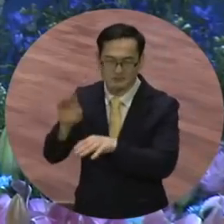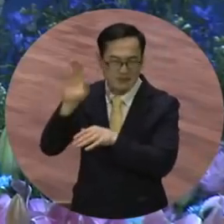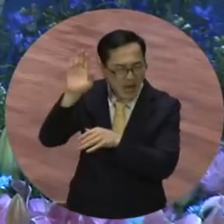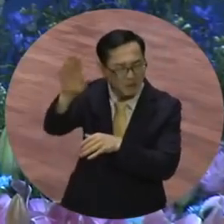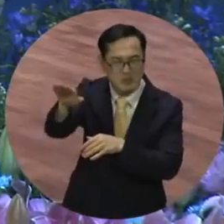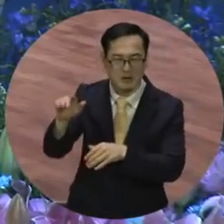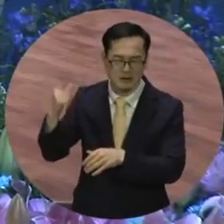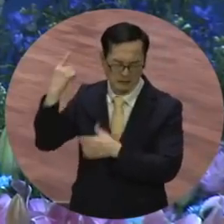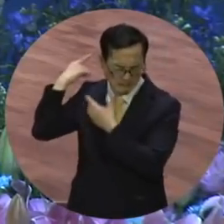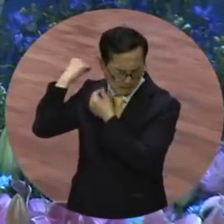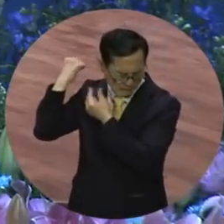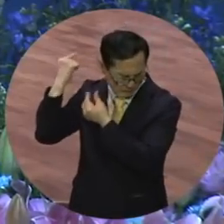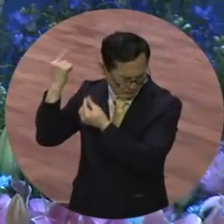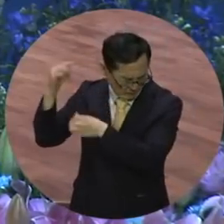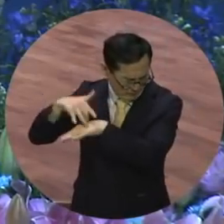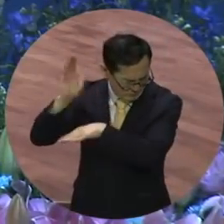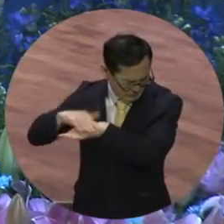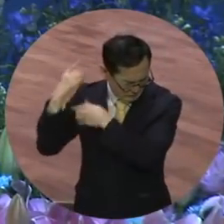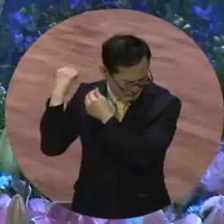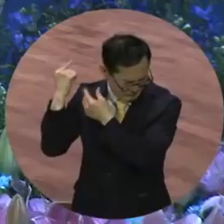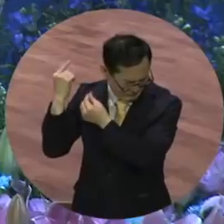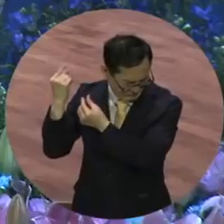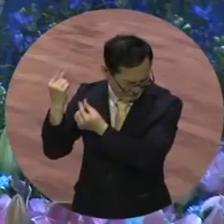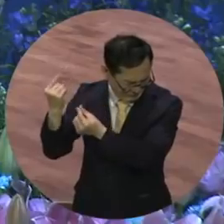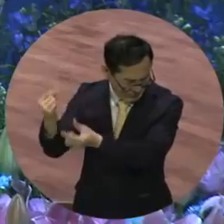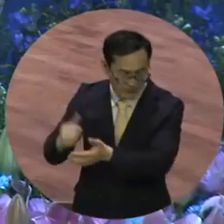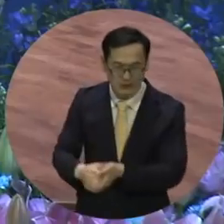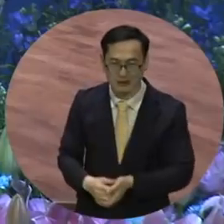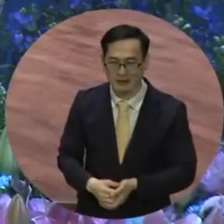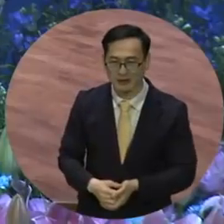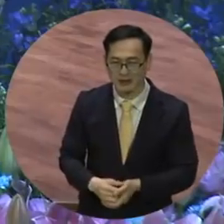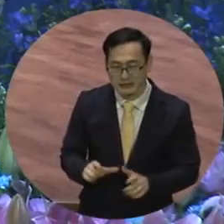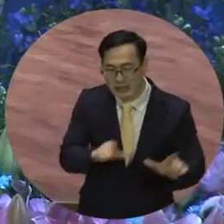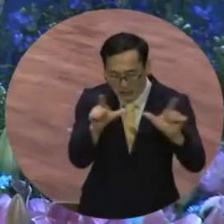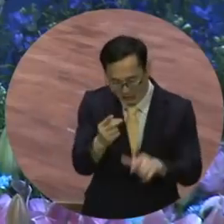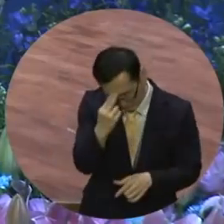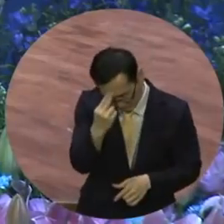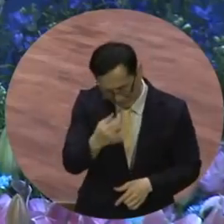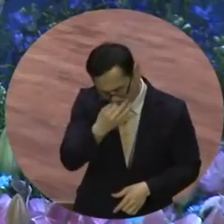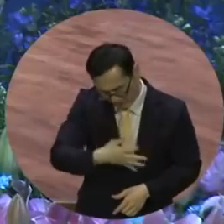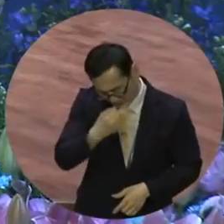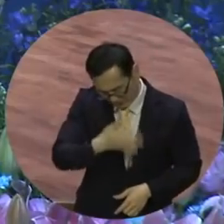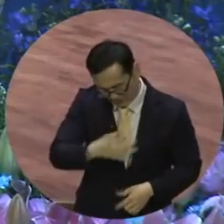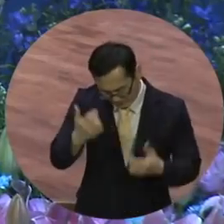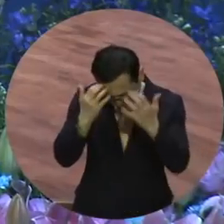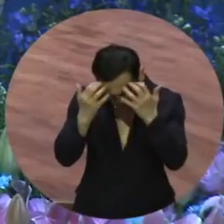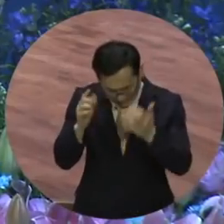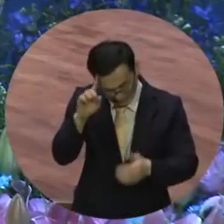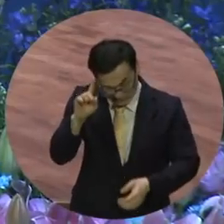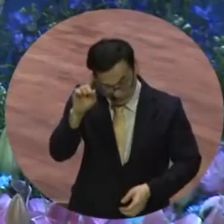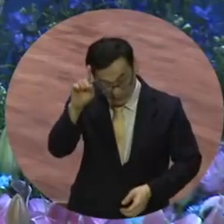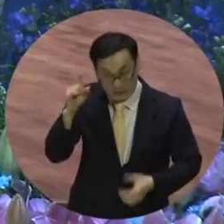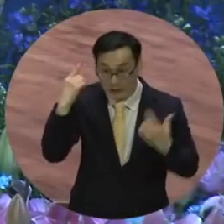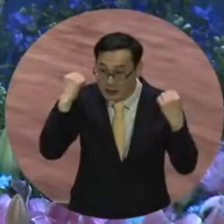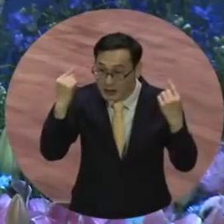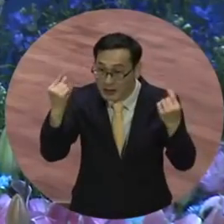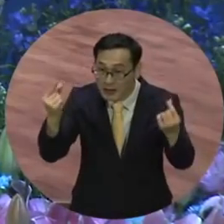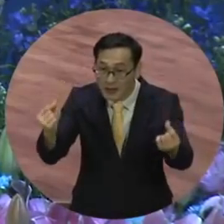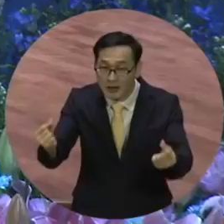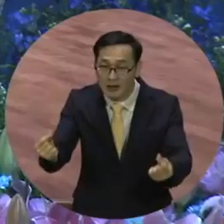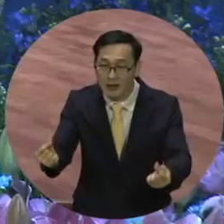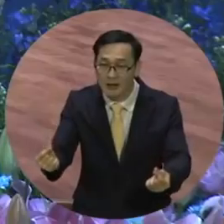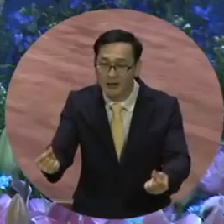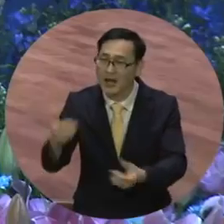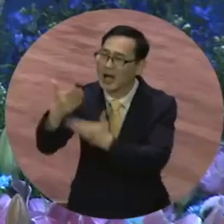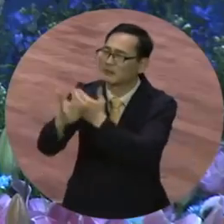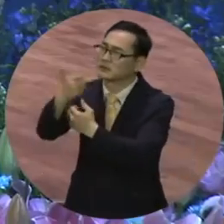스케일에 잡혀가지고 맨날 삼치새끼 먹고 사는데 쩔쩔쩔쩔 매고 맨날 그렇게 언제까지 억울하지 않아요? 그리스도 안에